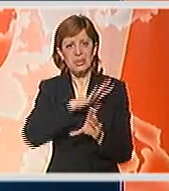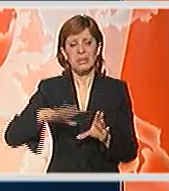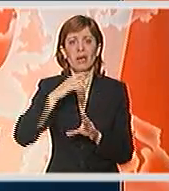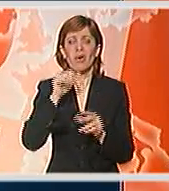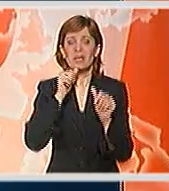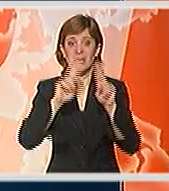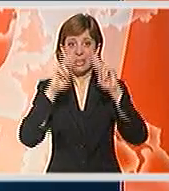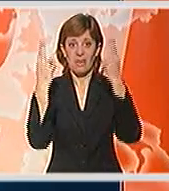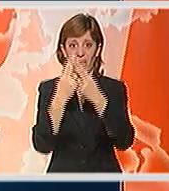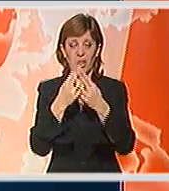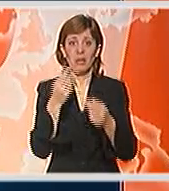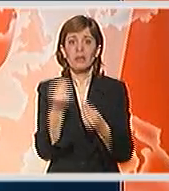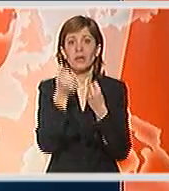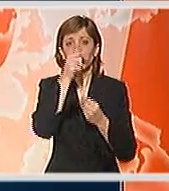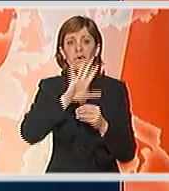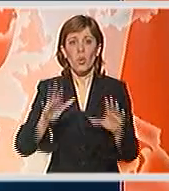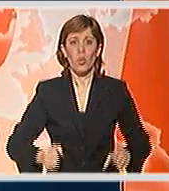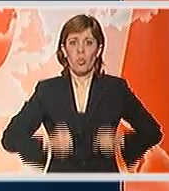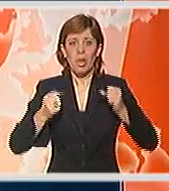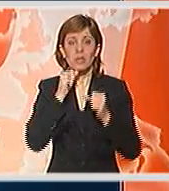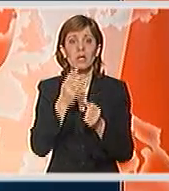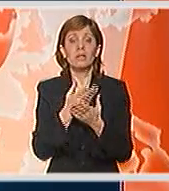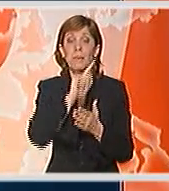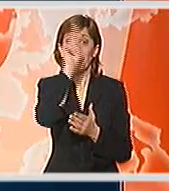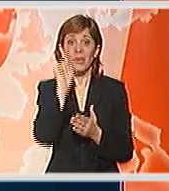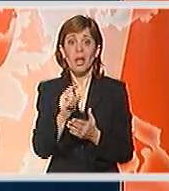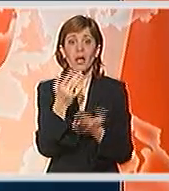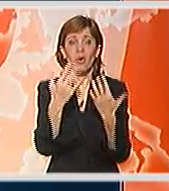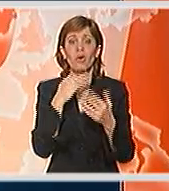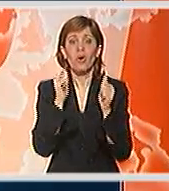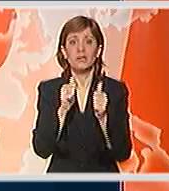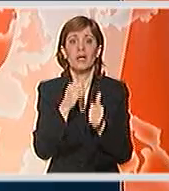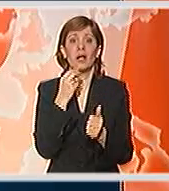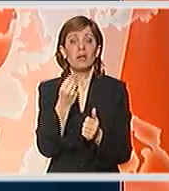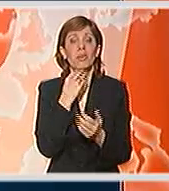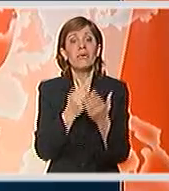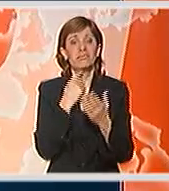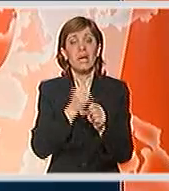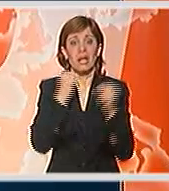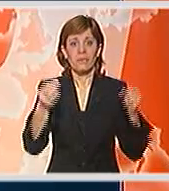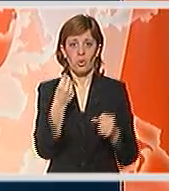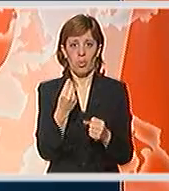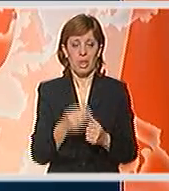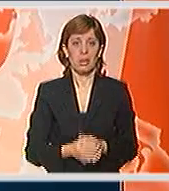i svetu, pošto su svi uplašeni i postavljaju pitanje koliko je sadašnji pozitivan razvoj stabilan.